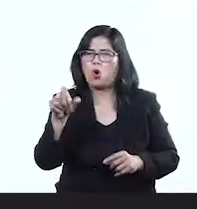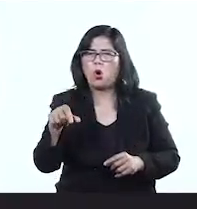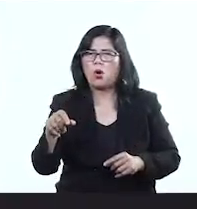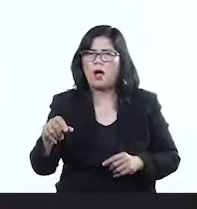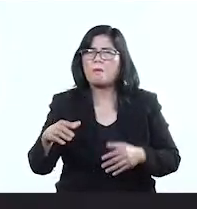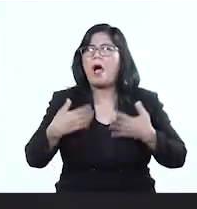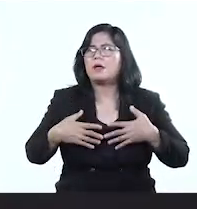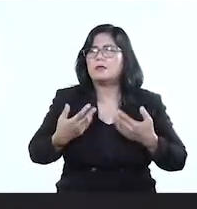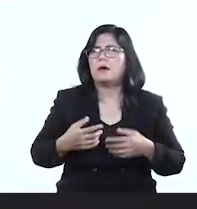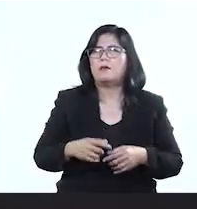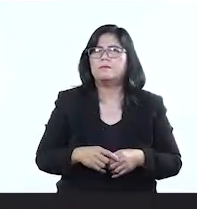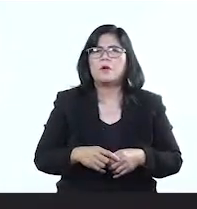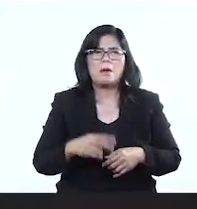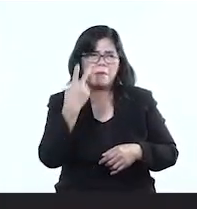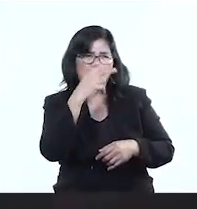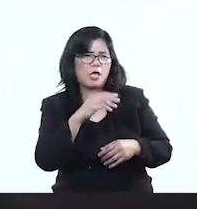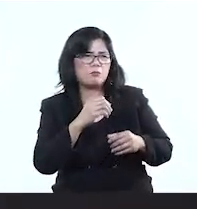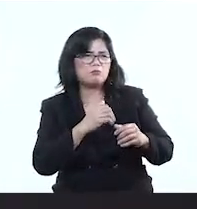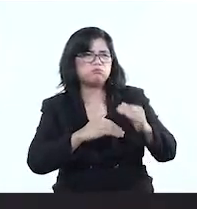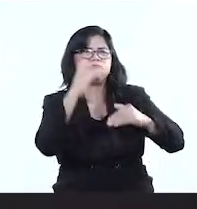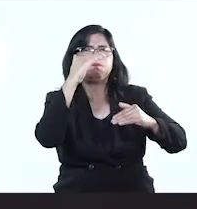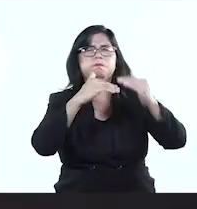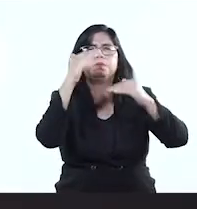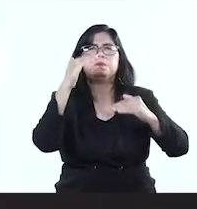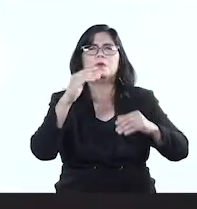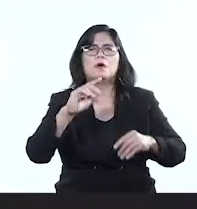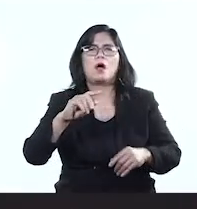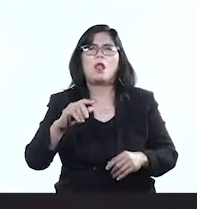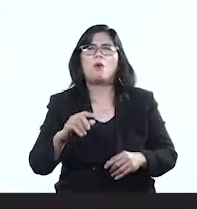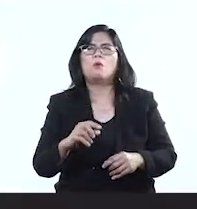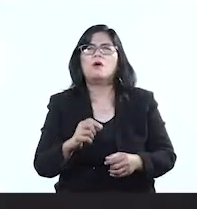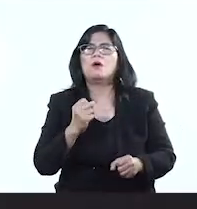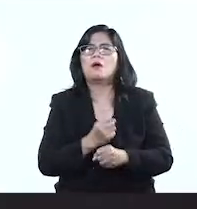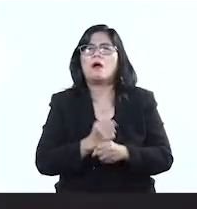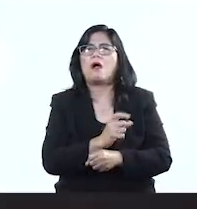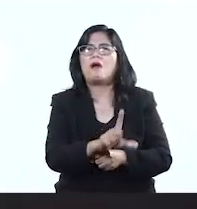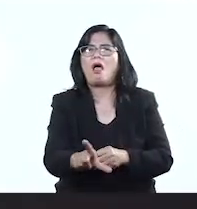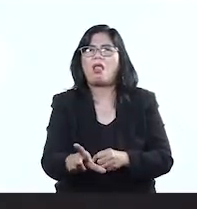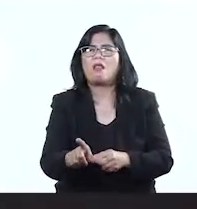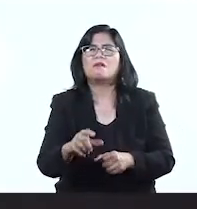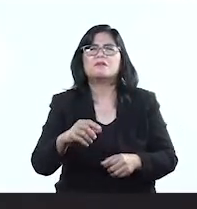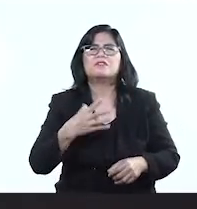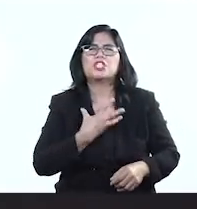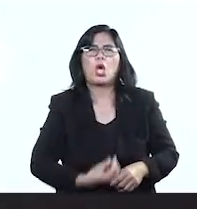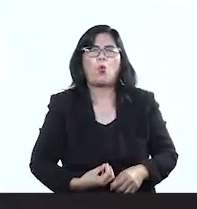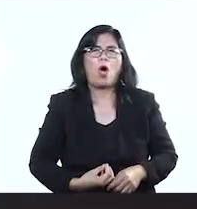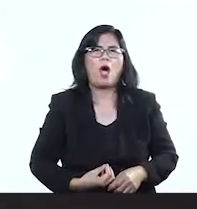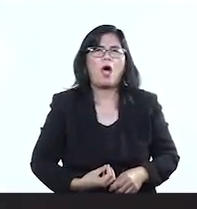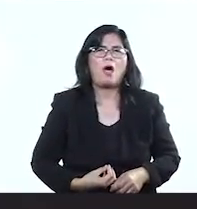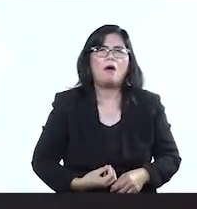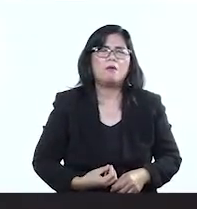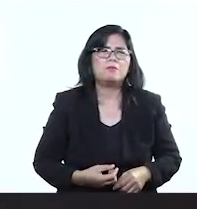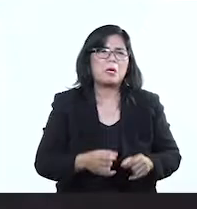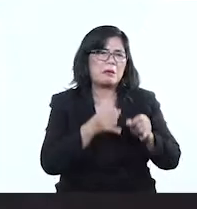kompetisi Hai nah ketika dia gagal di kecewa hai lalu kemudian mulai menyampaikan yang menurut dia